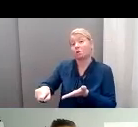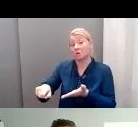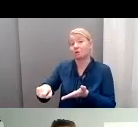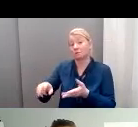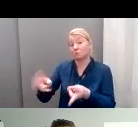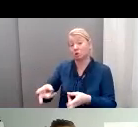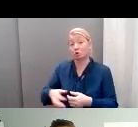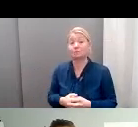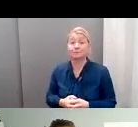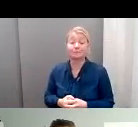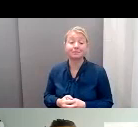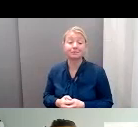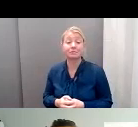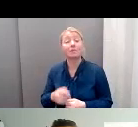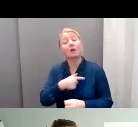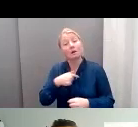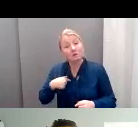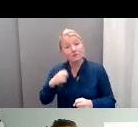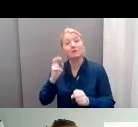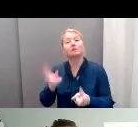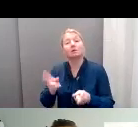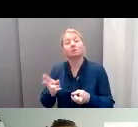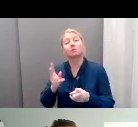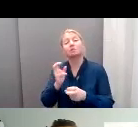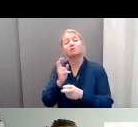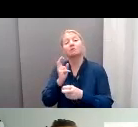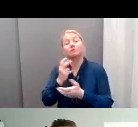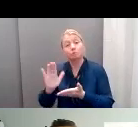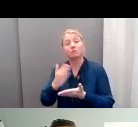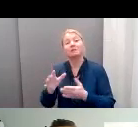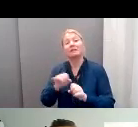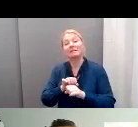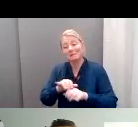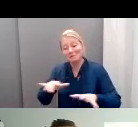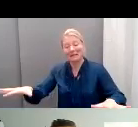Och vi ska fortsätta sprida resultaten från kartläggningen.